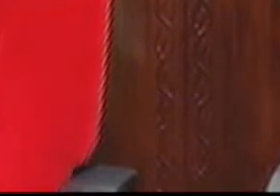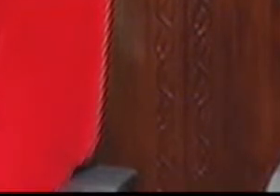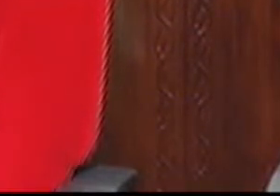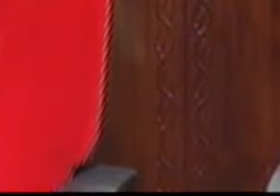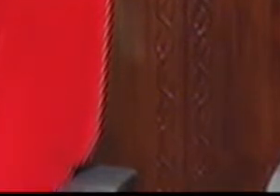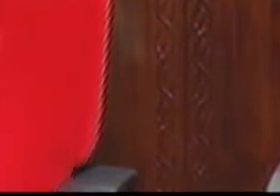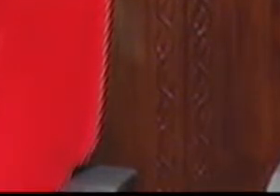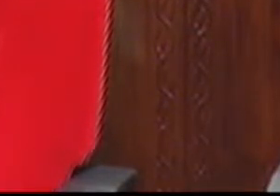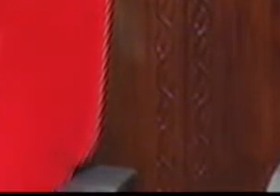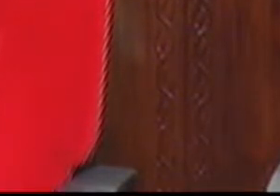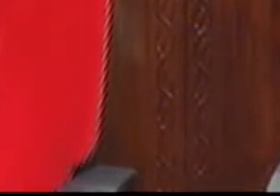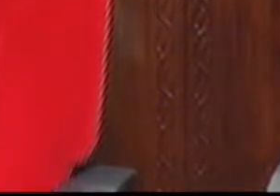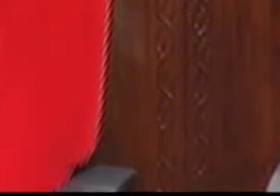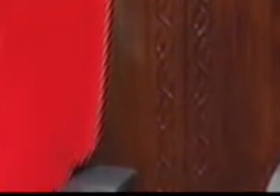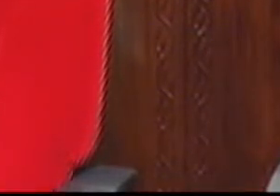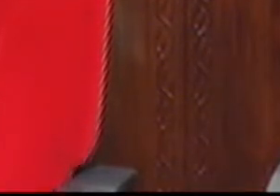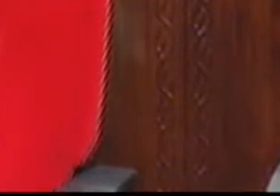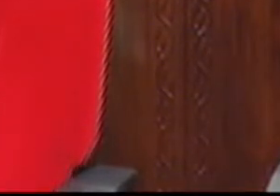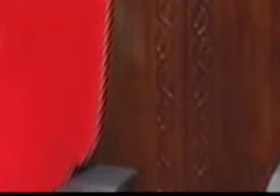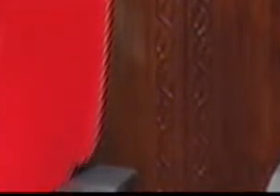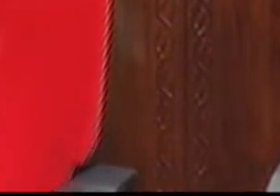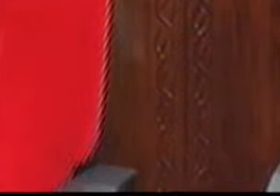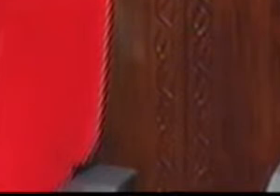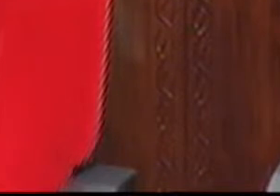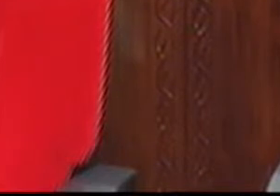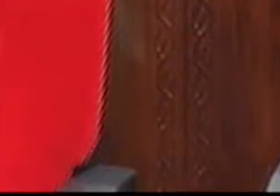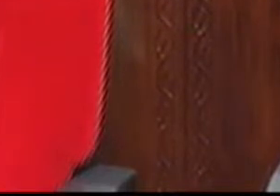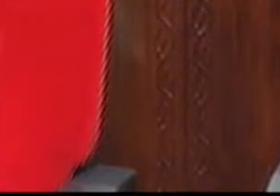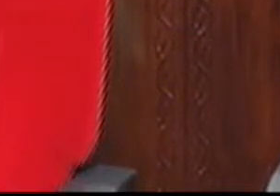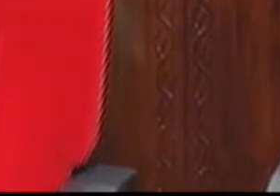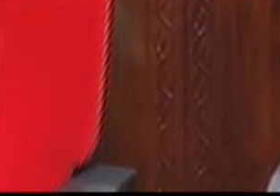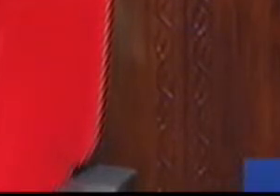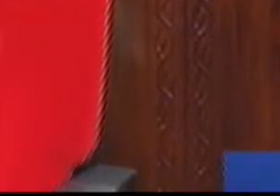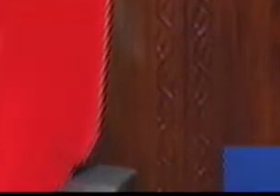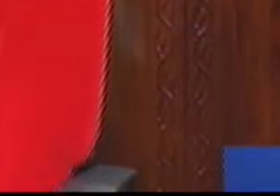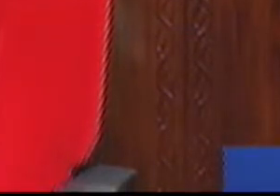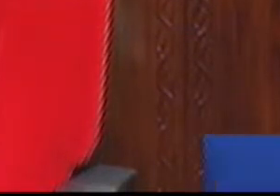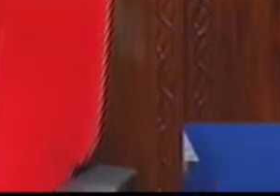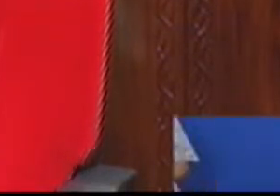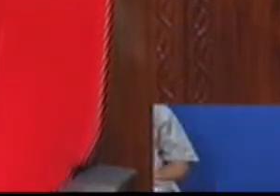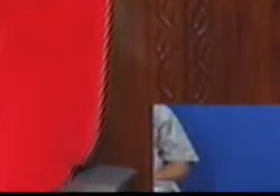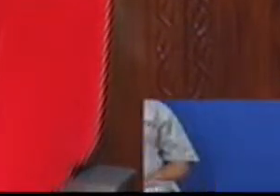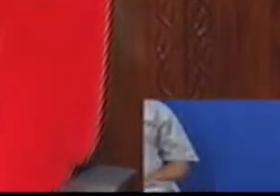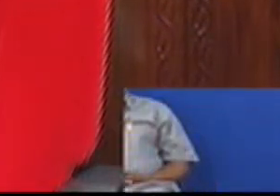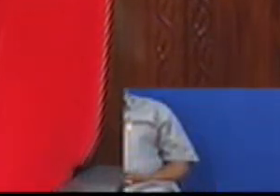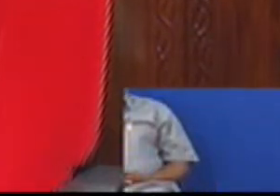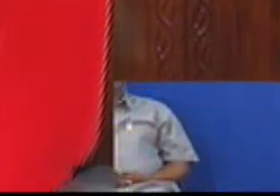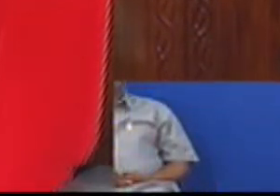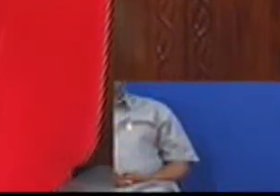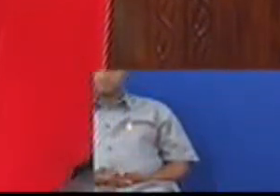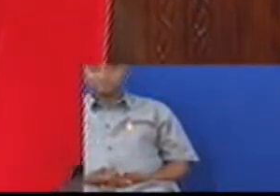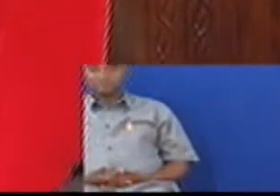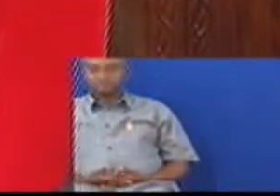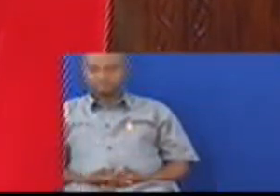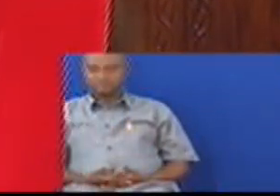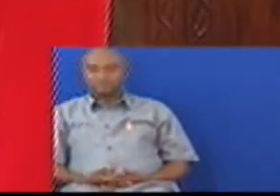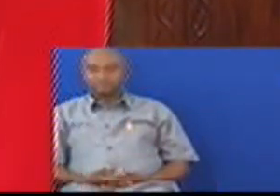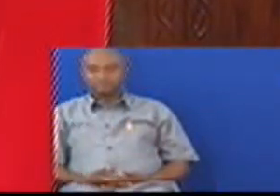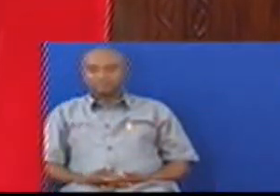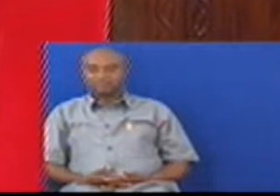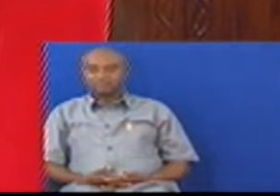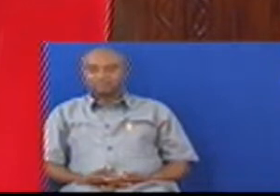jambo ambalo ni dhahiri, jambo ambalo ni dhahiri itaathiri mapato yetu yatokanayo na mikopo na misaada ya